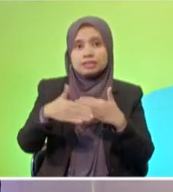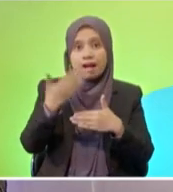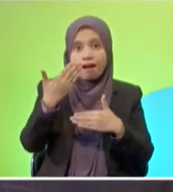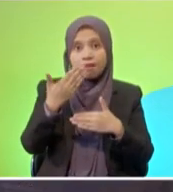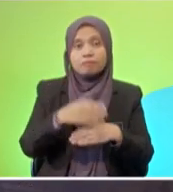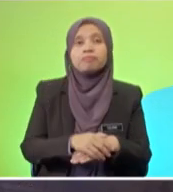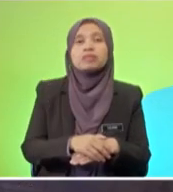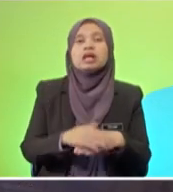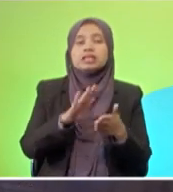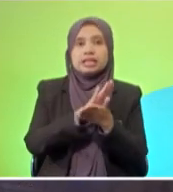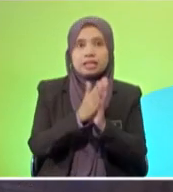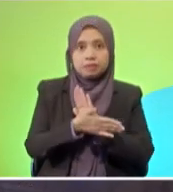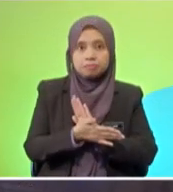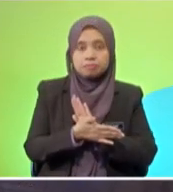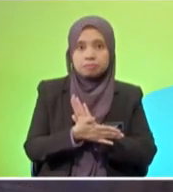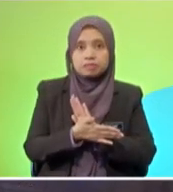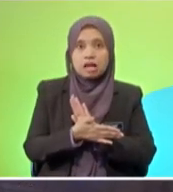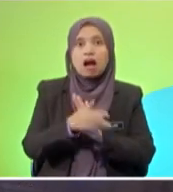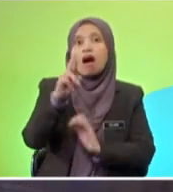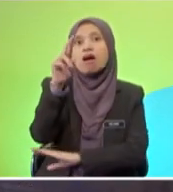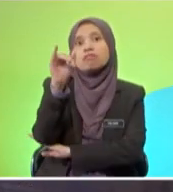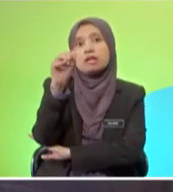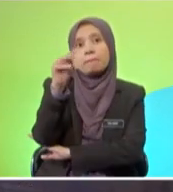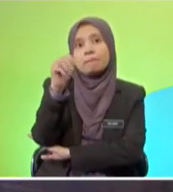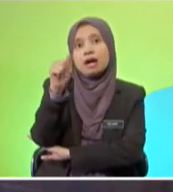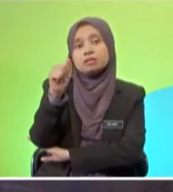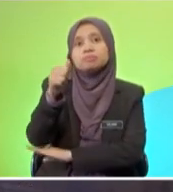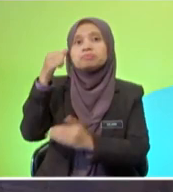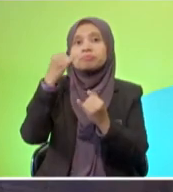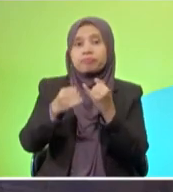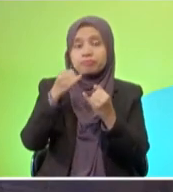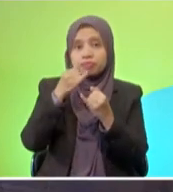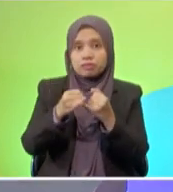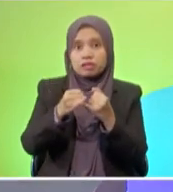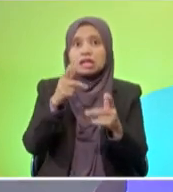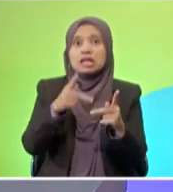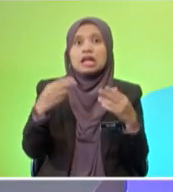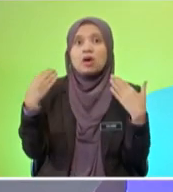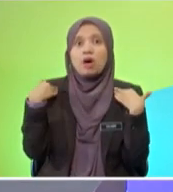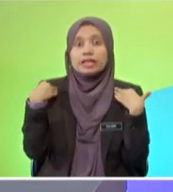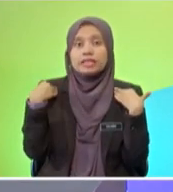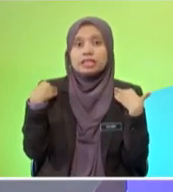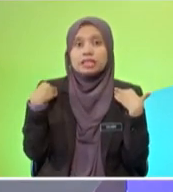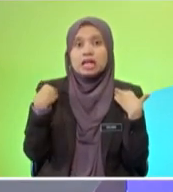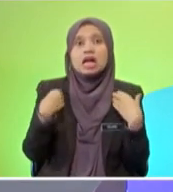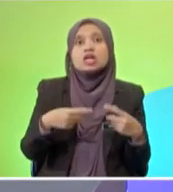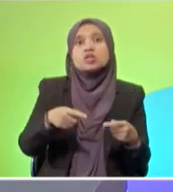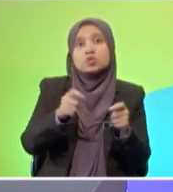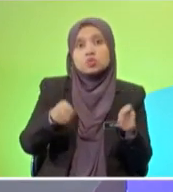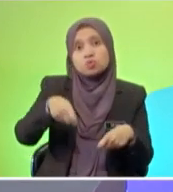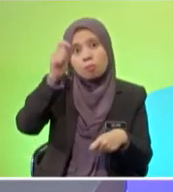jadi kita lihat kita punya rima akhir kalau ada Sumo di ladang boleh kita